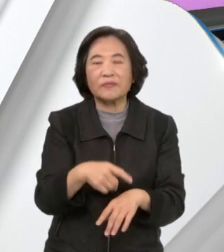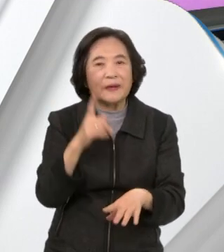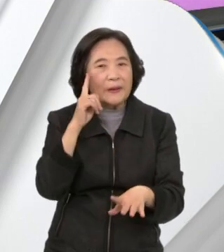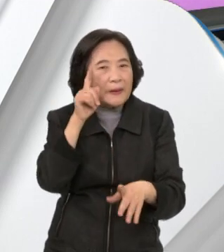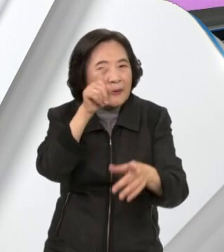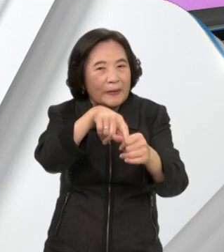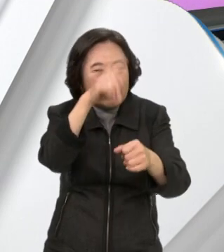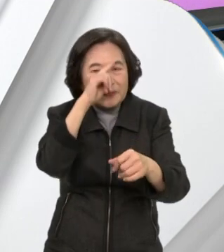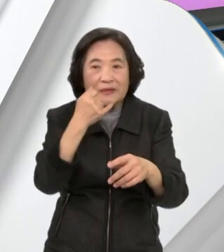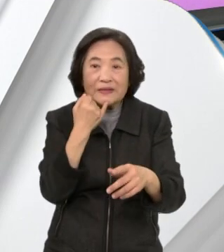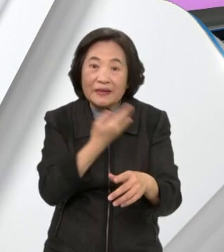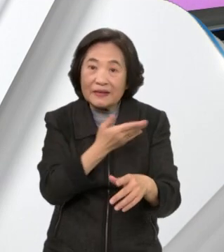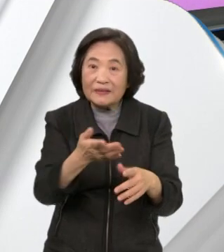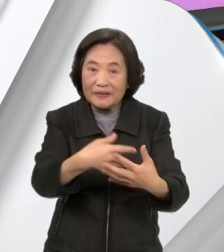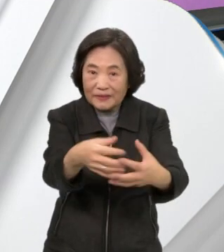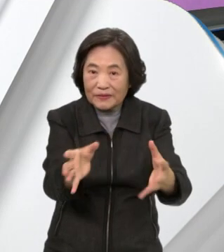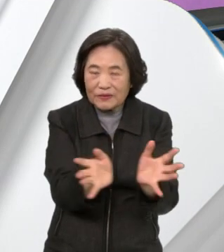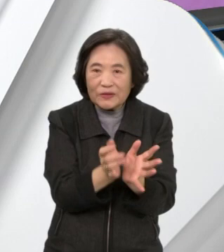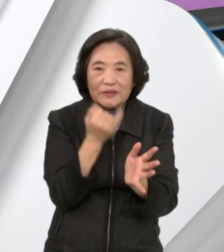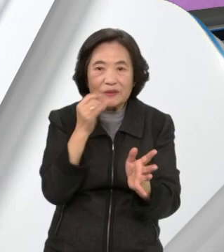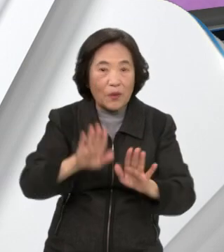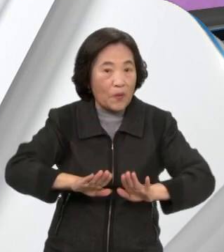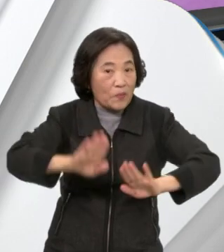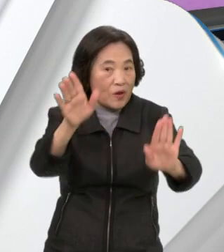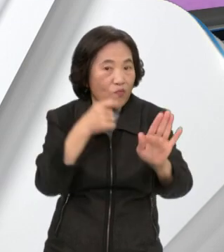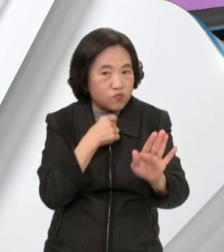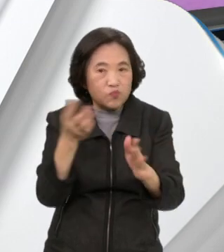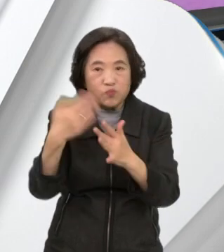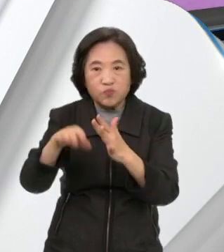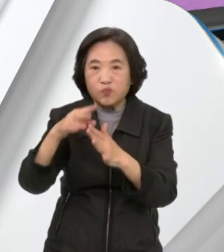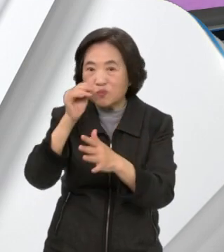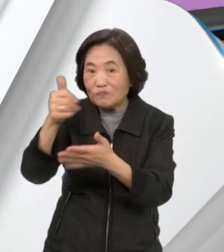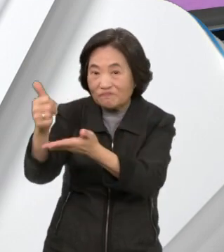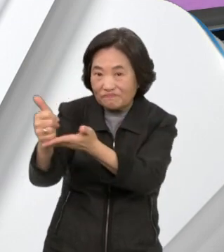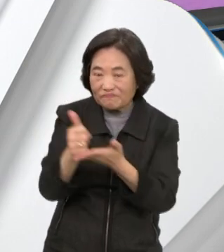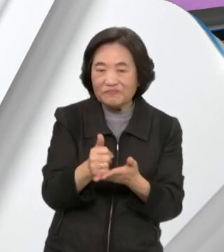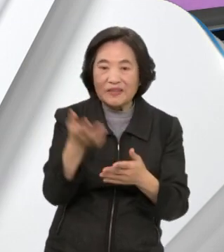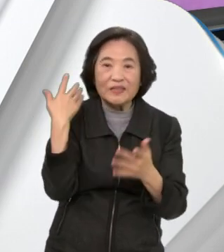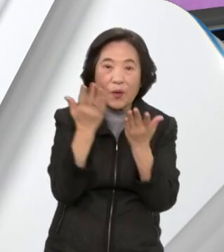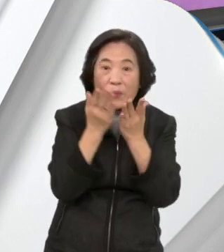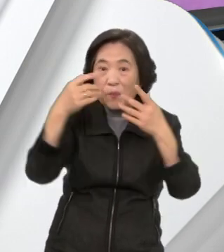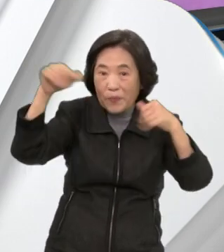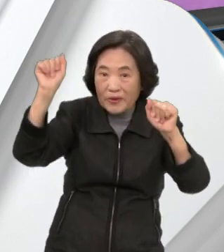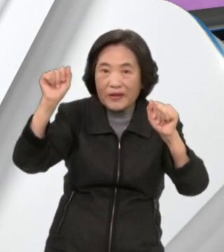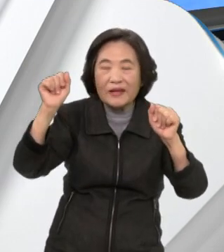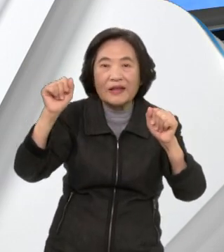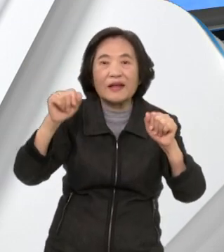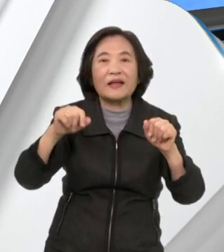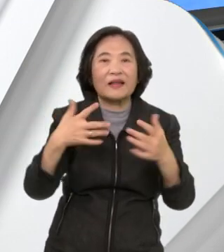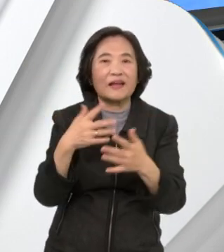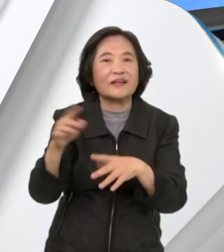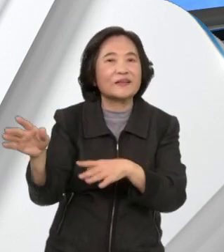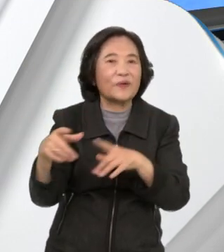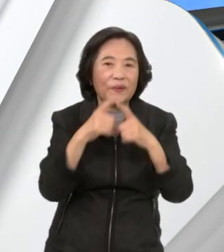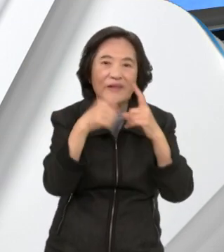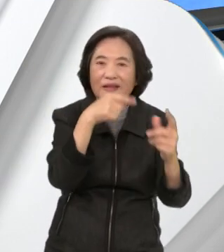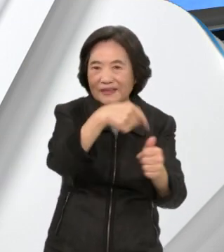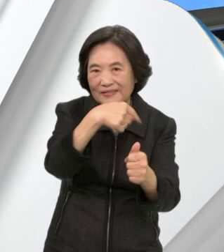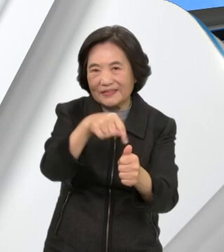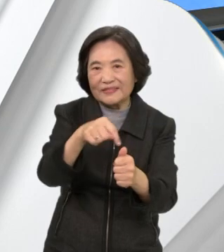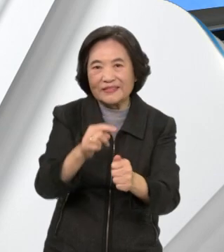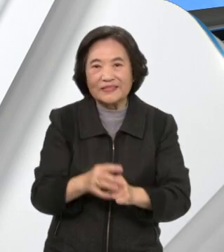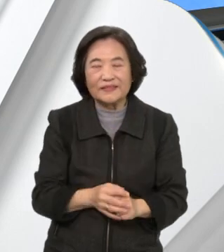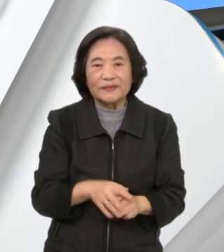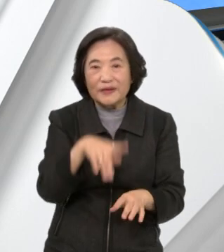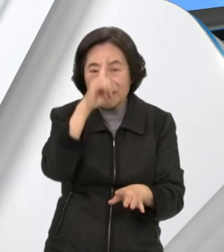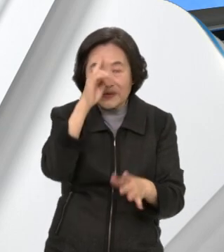才。为了本国立初就海南好嘅发展，学校特别请毕业嘅学生啊，转到木教来做教